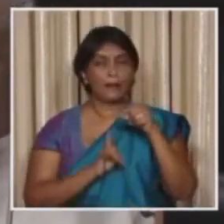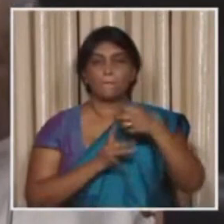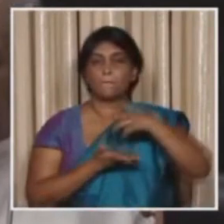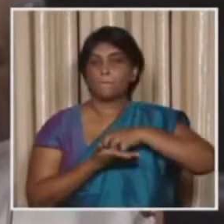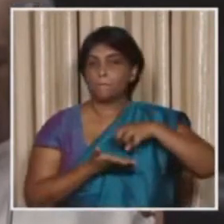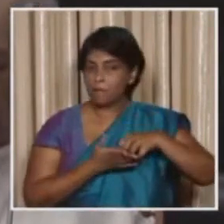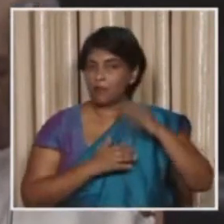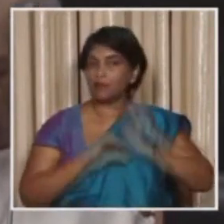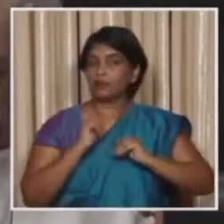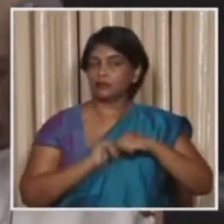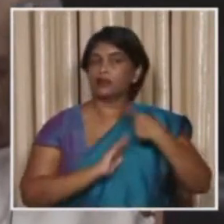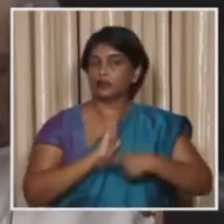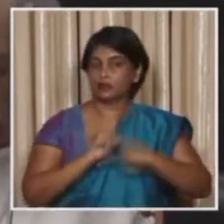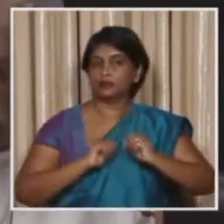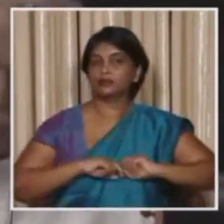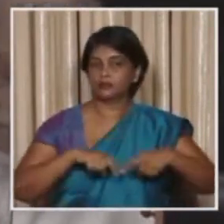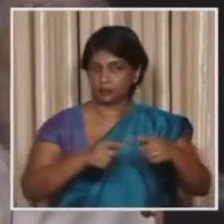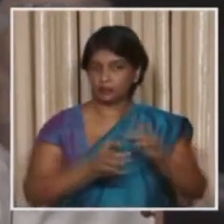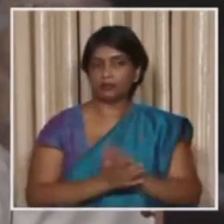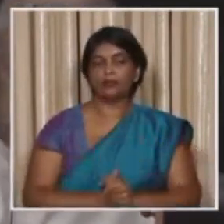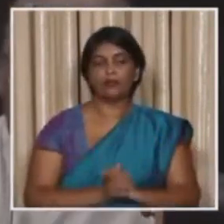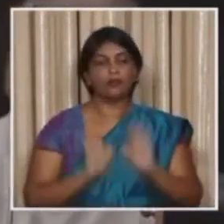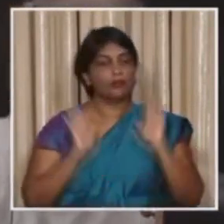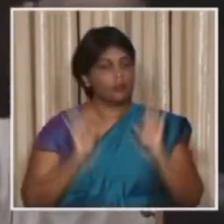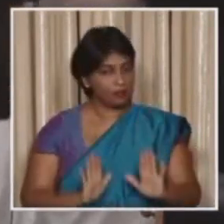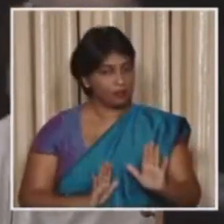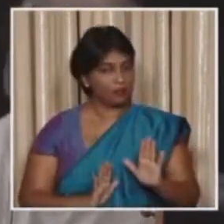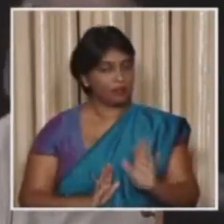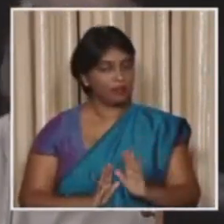கிரமிய அப்பே ரட்டே கிரியாத்மக வேணும் ஹெபை